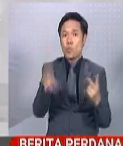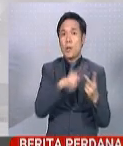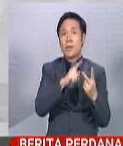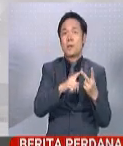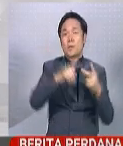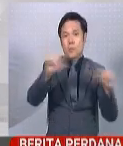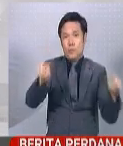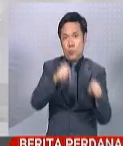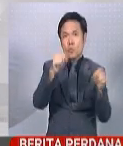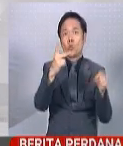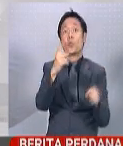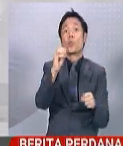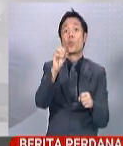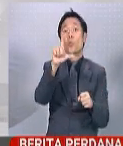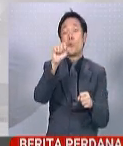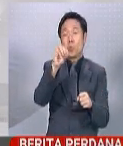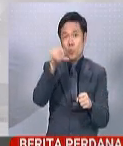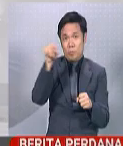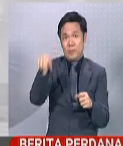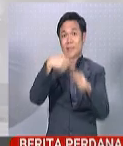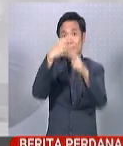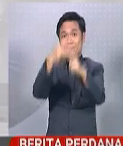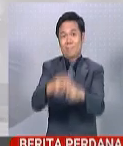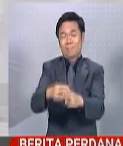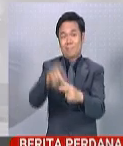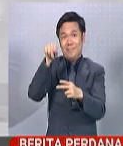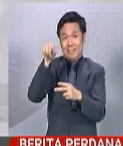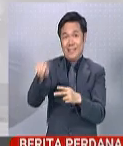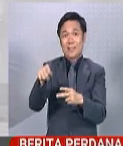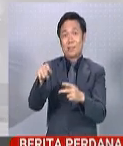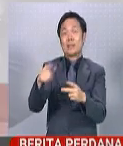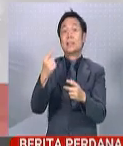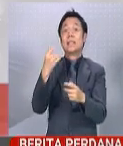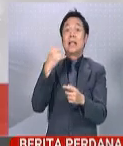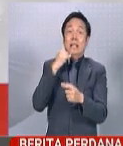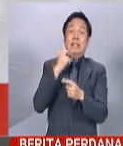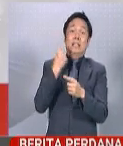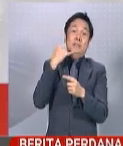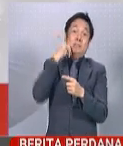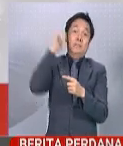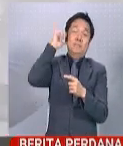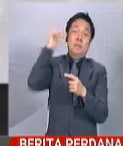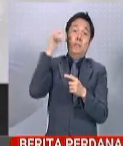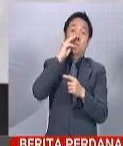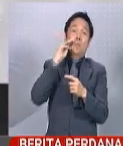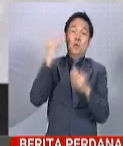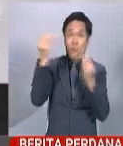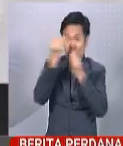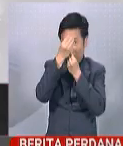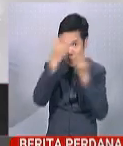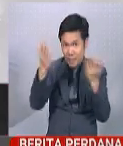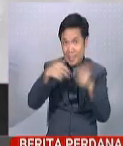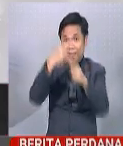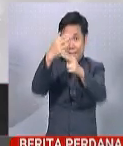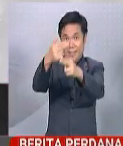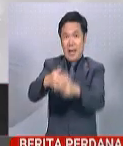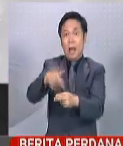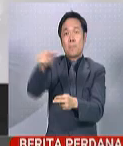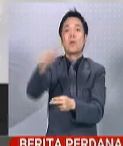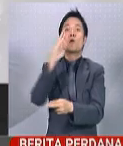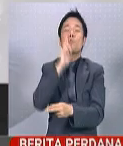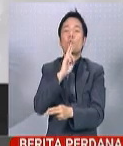Kolok Haji Saleh. Malah nama restoran berkenaan turut disebut Perdana Menteri ketika mengumumkan pakej prihatin